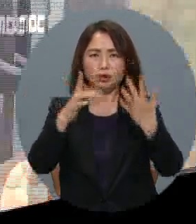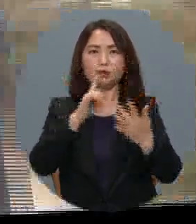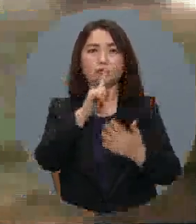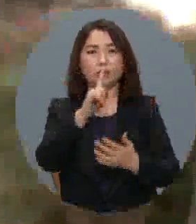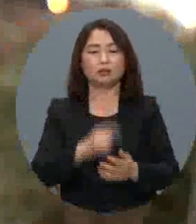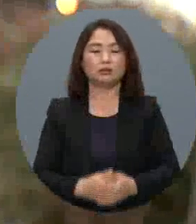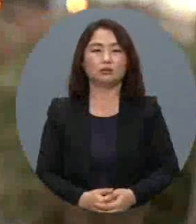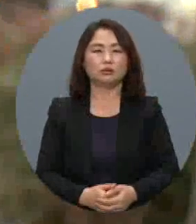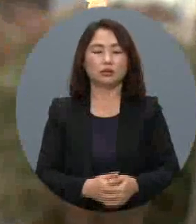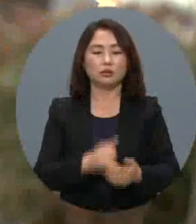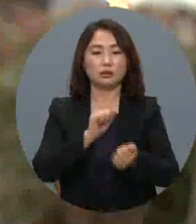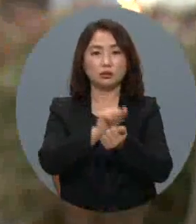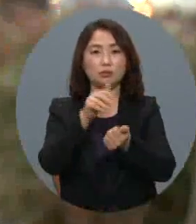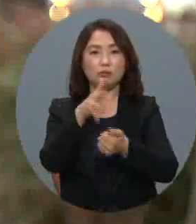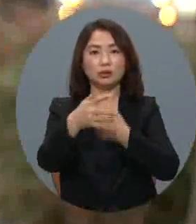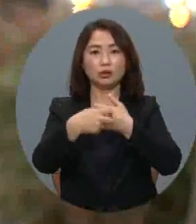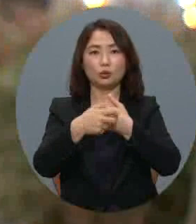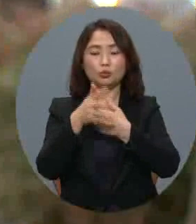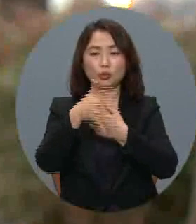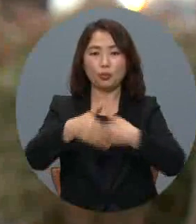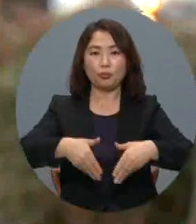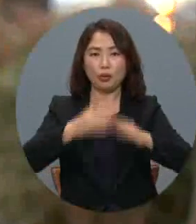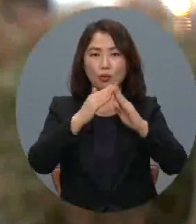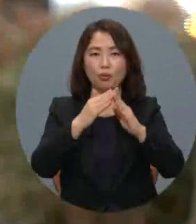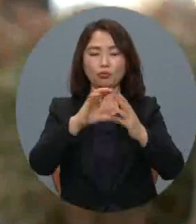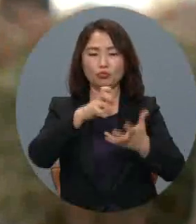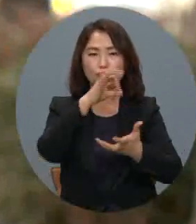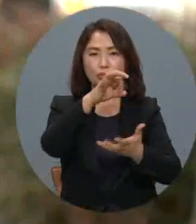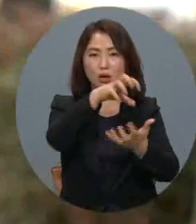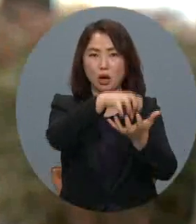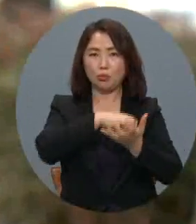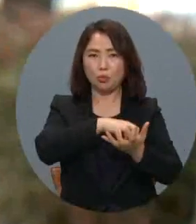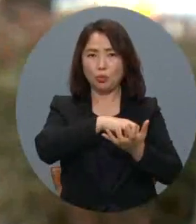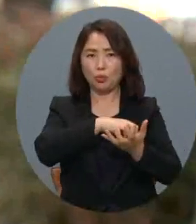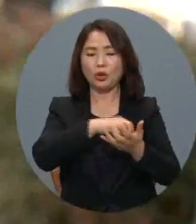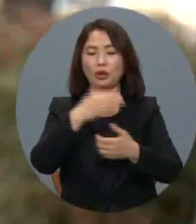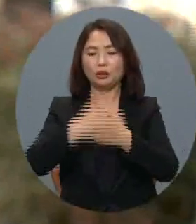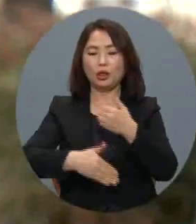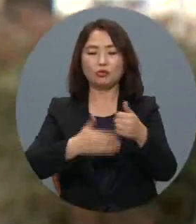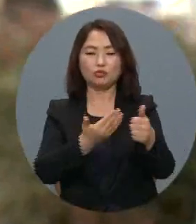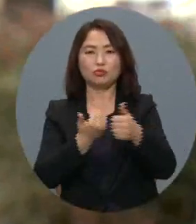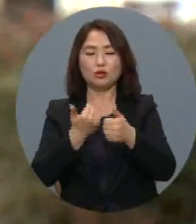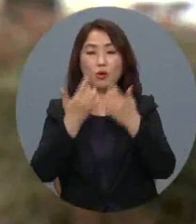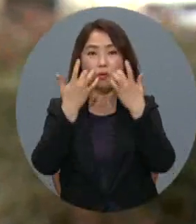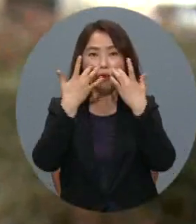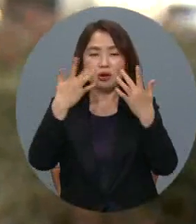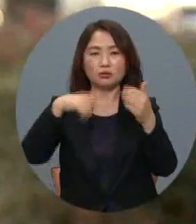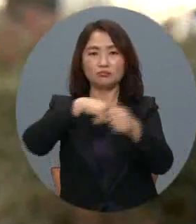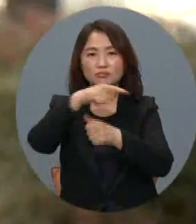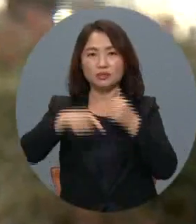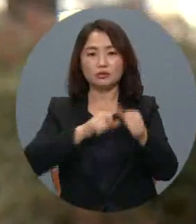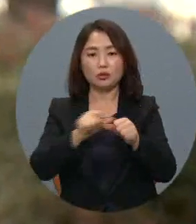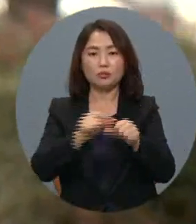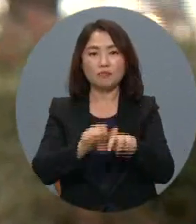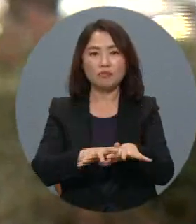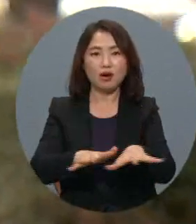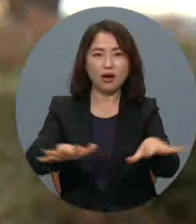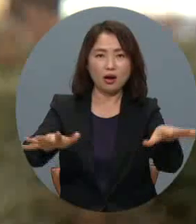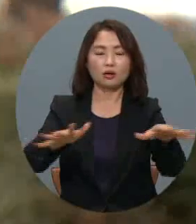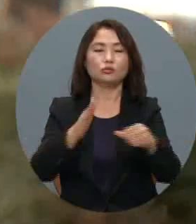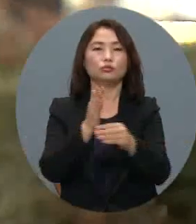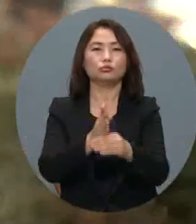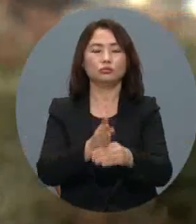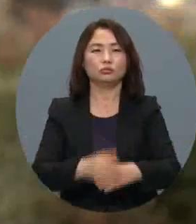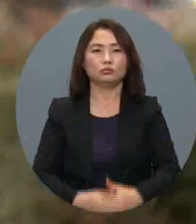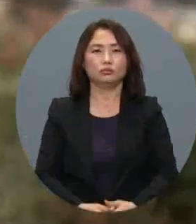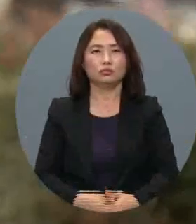겁니다. 감염병 전문병원 건립을 위한 국비 확보로 대구 유치를 확정하는 분위기가 지역에서 확산하고